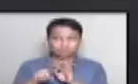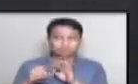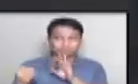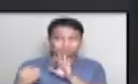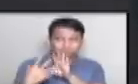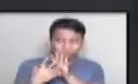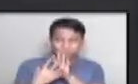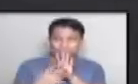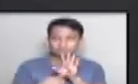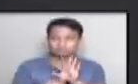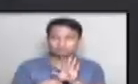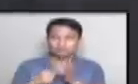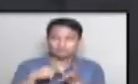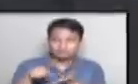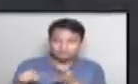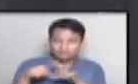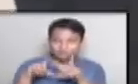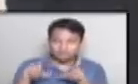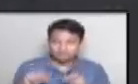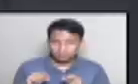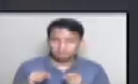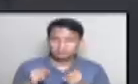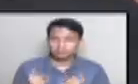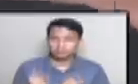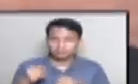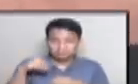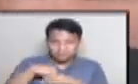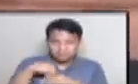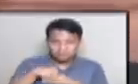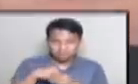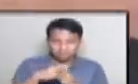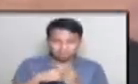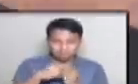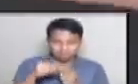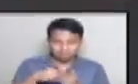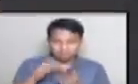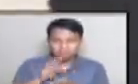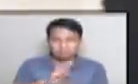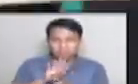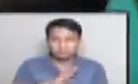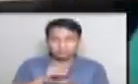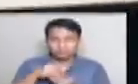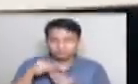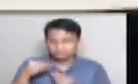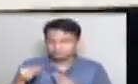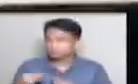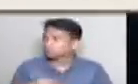Ayan. Payslip nila. Tapos ngayon, sa loob nito, itong papel.